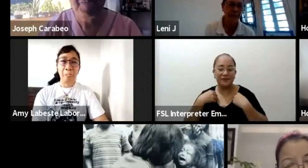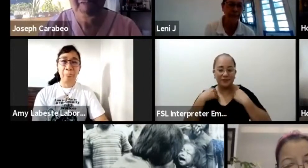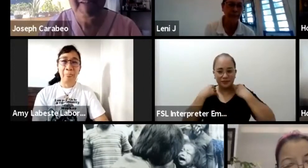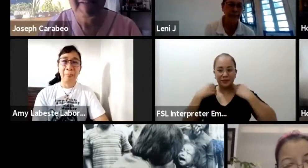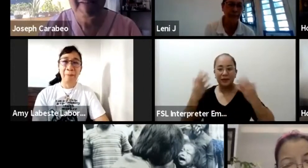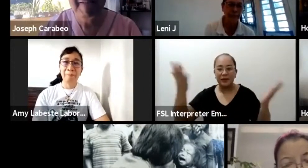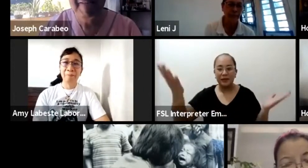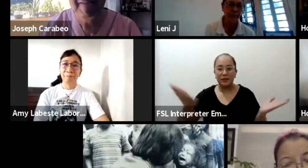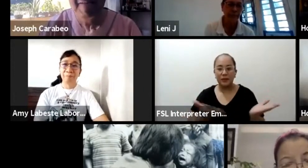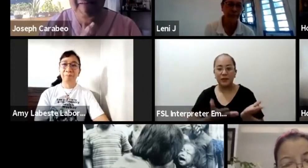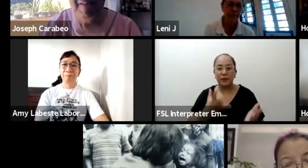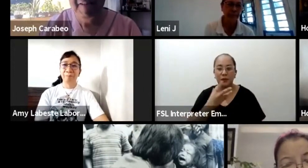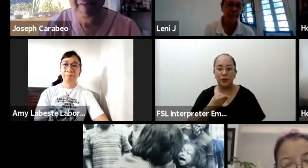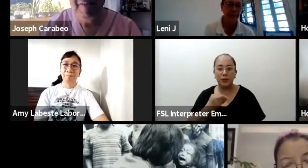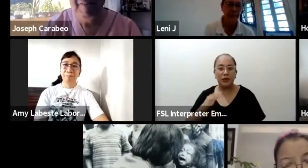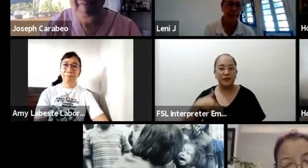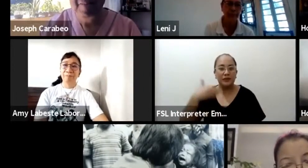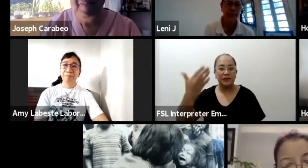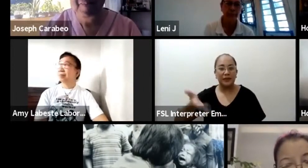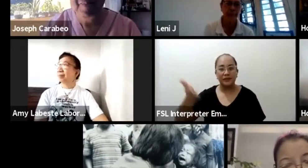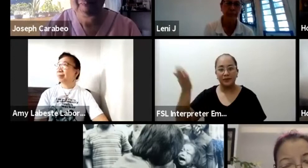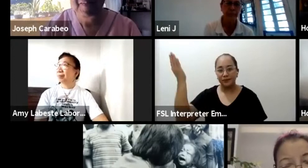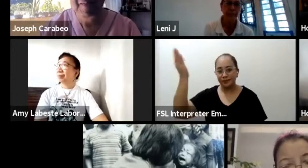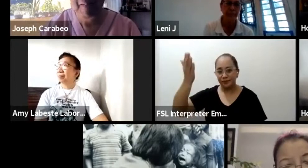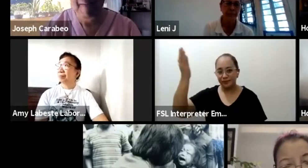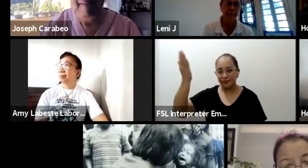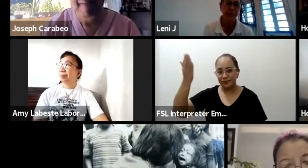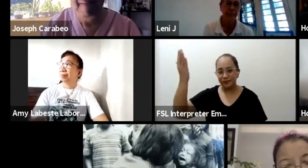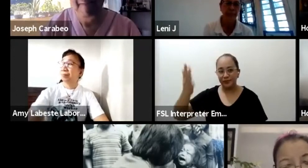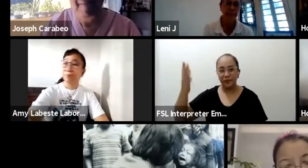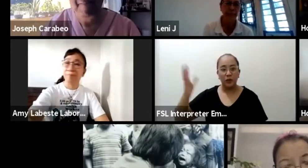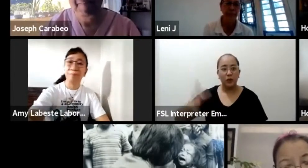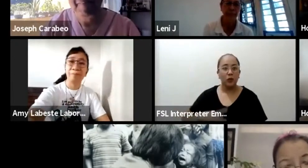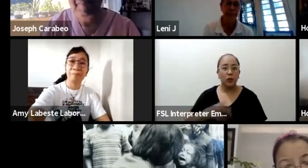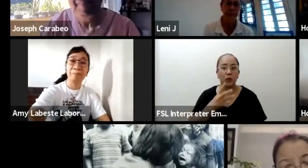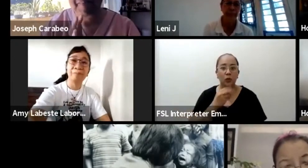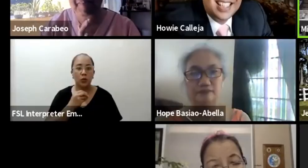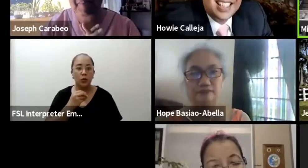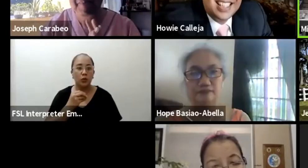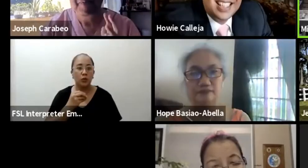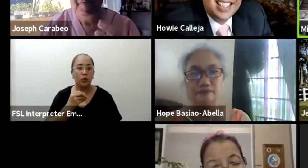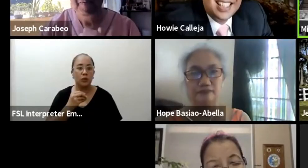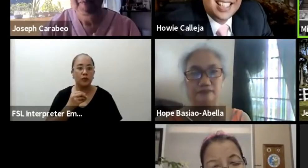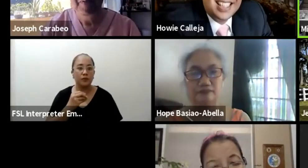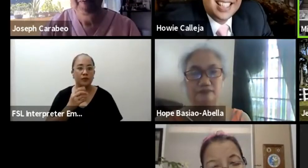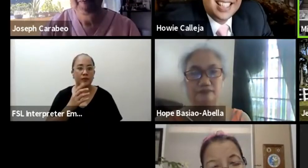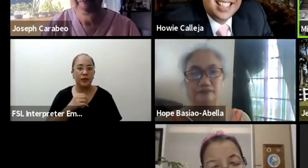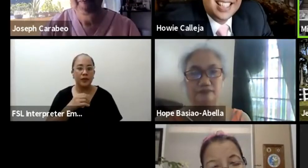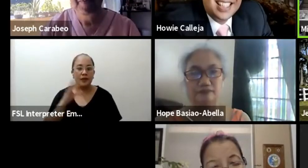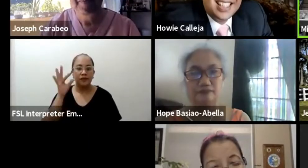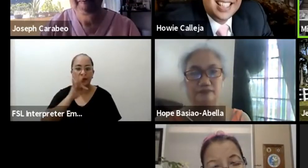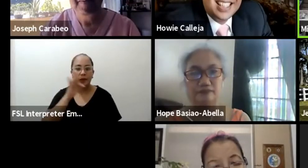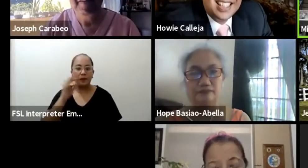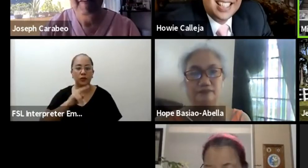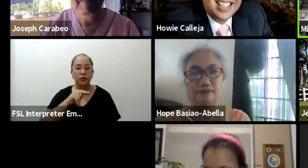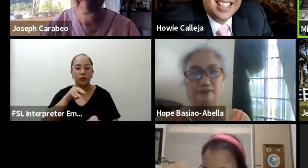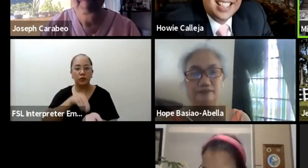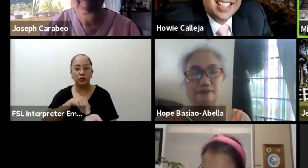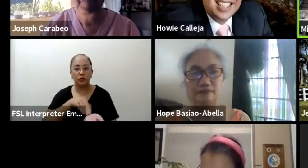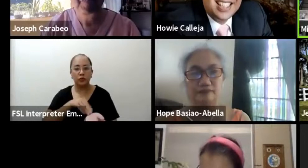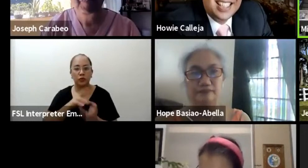ko na ang susunod na speaker natin, si Marisela Abenujar ng Filipino Nurses United, no?